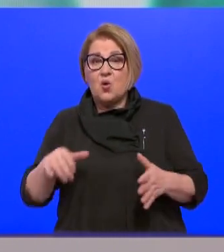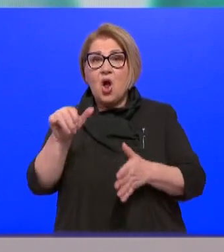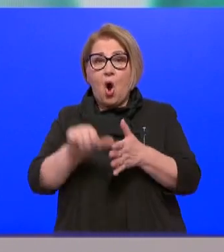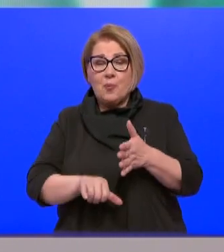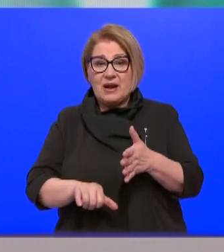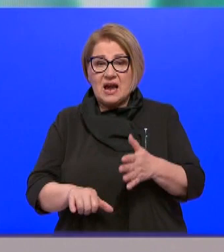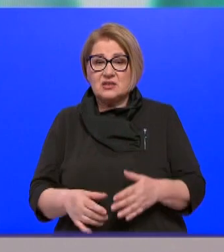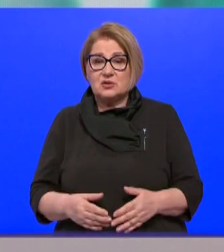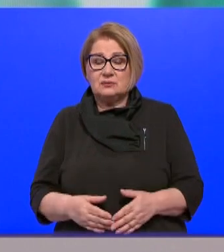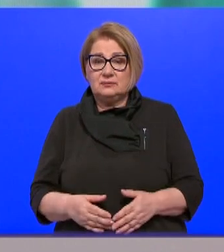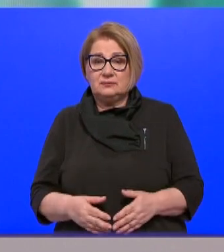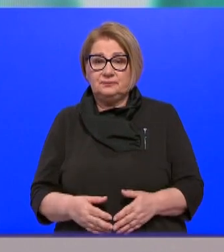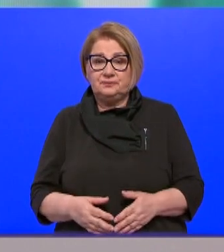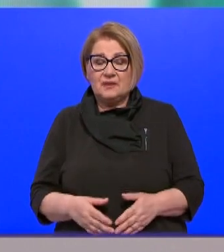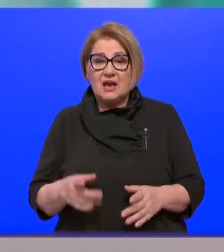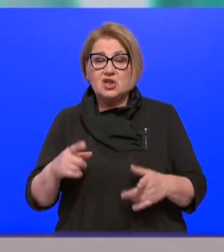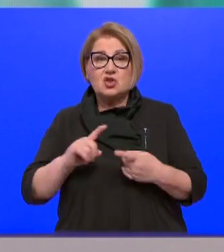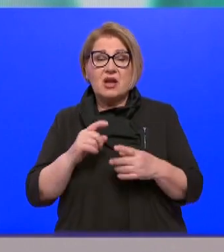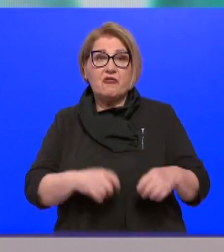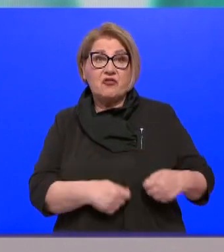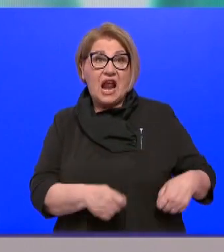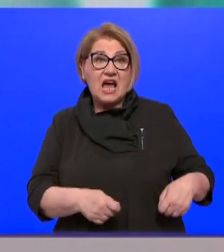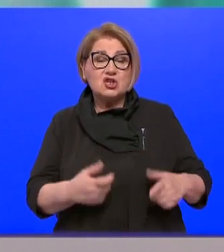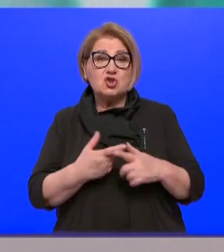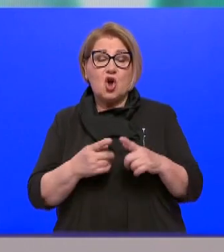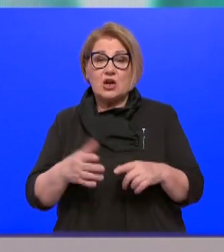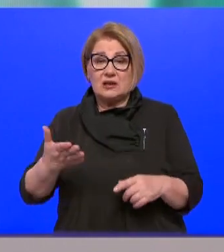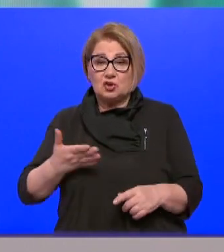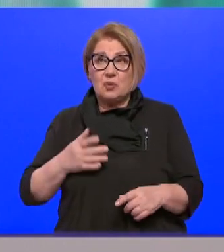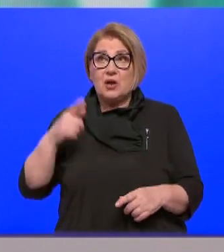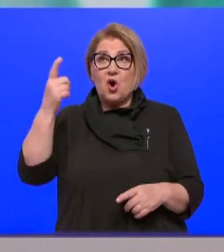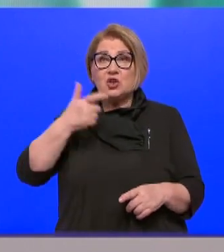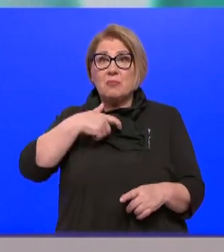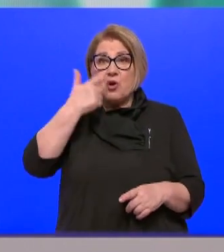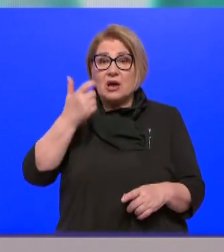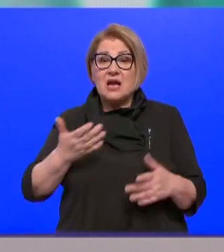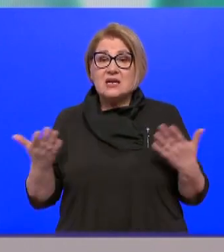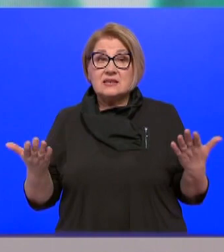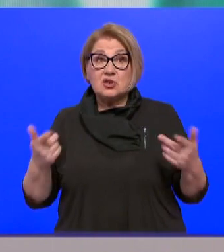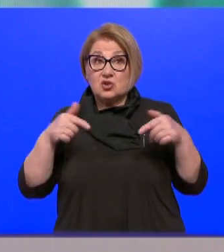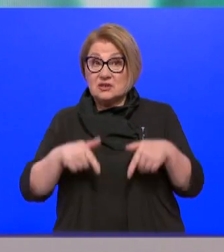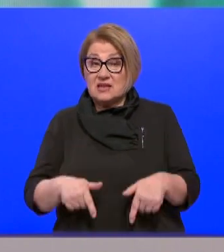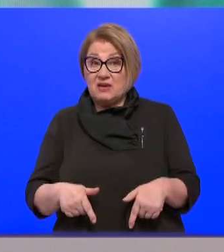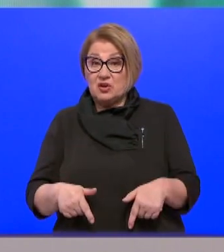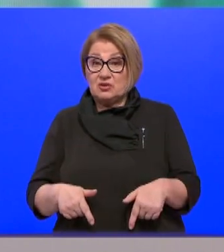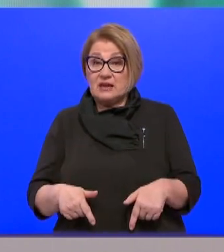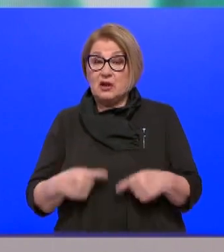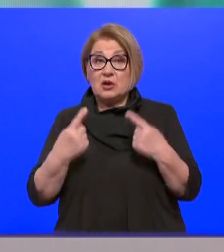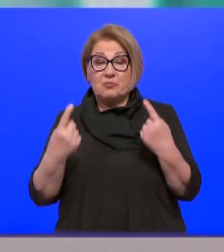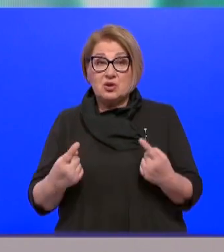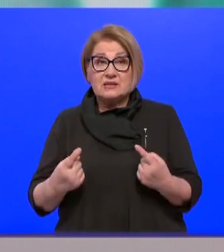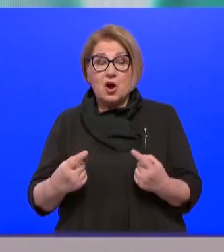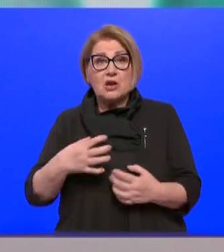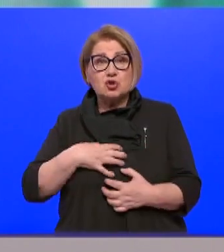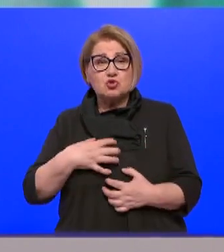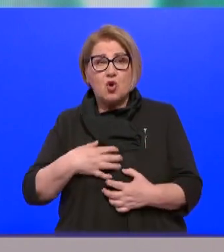glasnice operiran, ali ono što je fra Zoran dobio poruku, sam je rekao dragog Boga zašto ga je u stvari stavio u tu ulogu, da je on postao naš duhovni